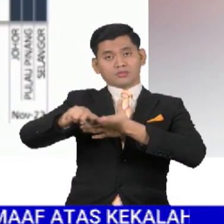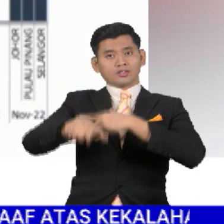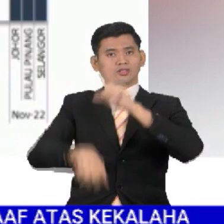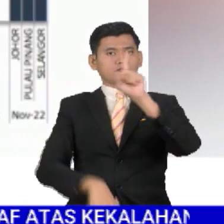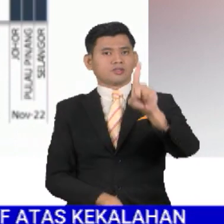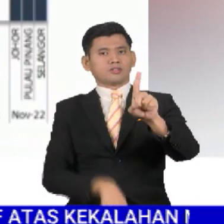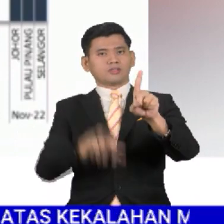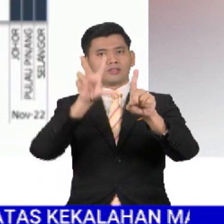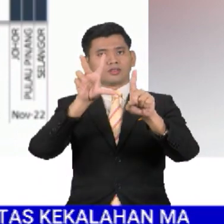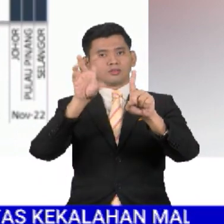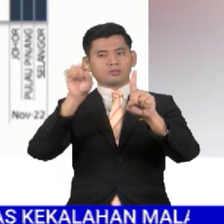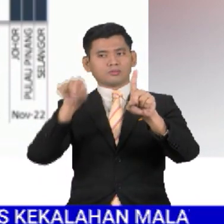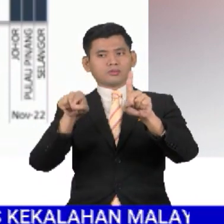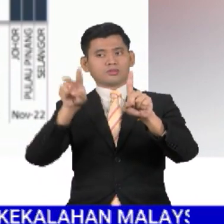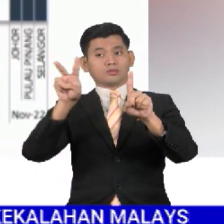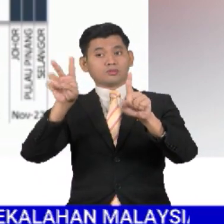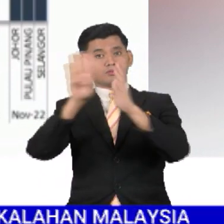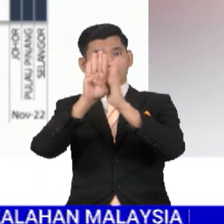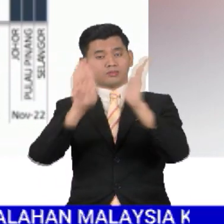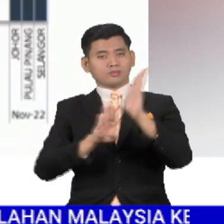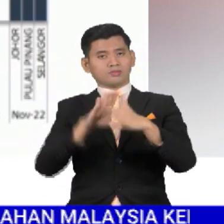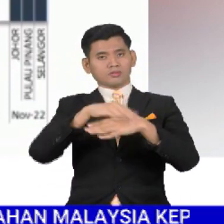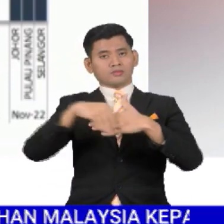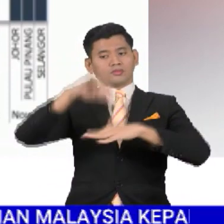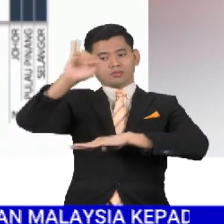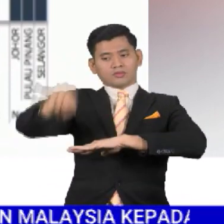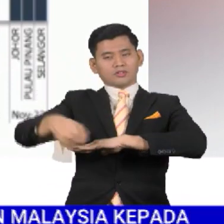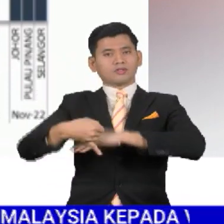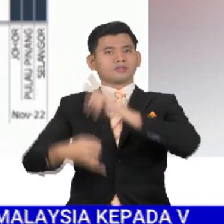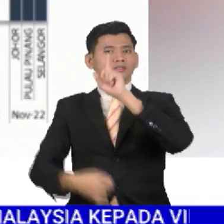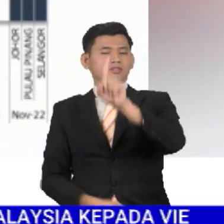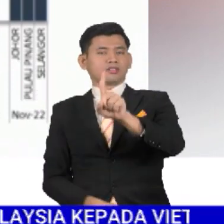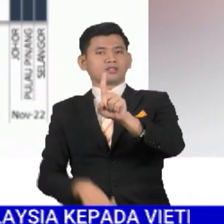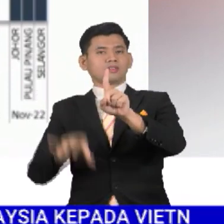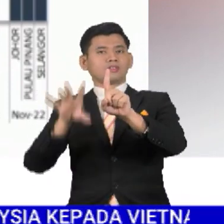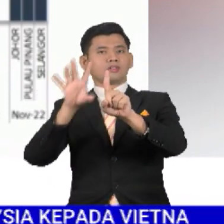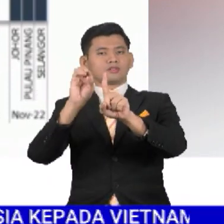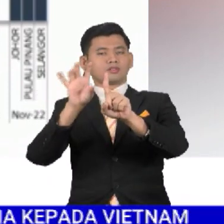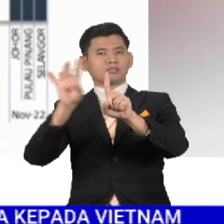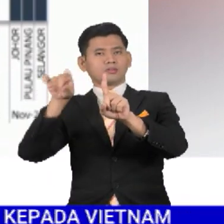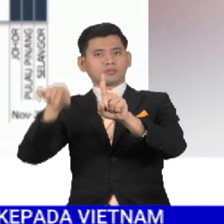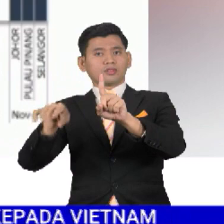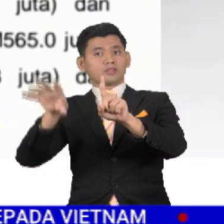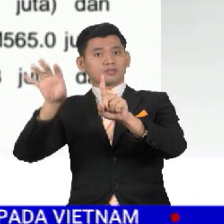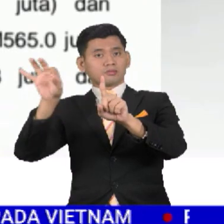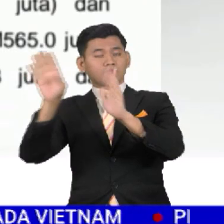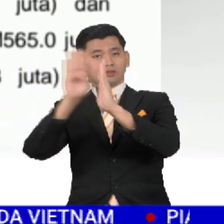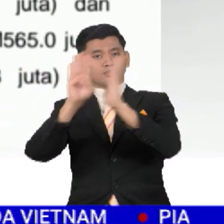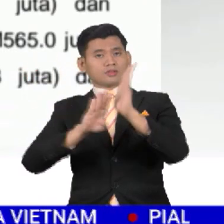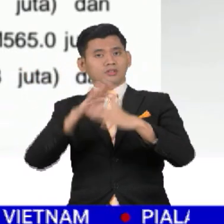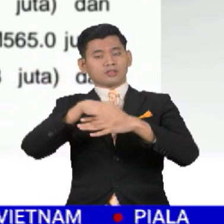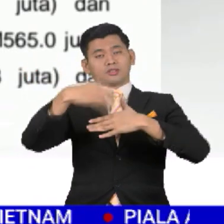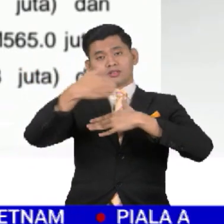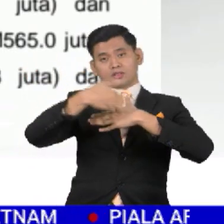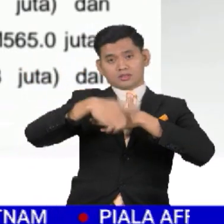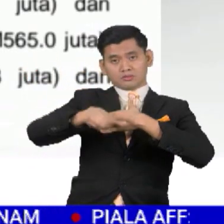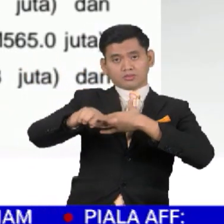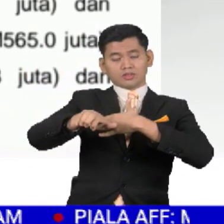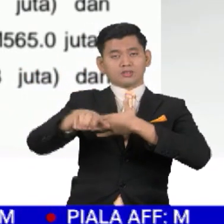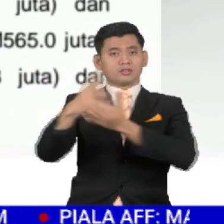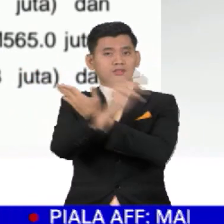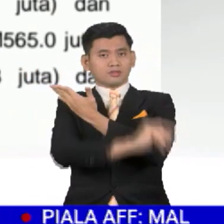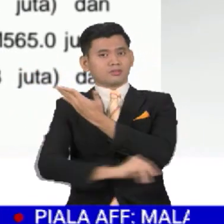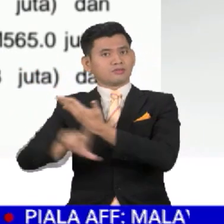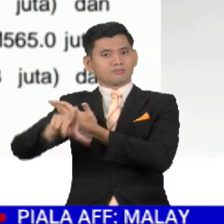130 per bulan ringkeh dan import 107 perpuluhan sembilan Ringgit bagi jumlah ekspor antara negeri